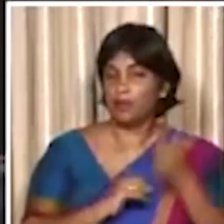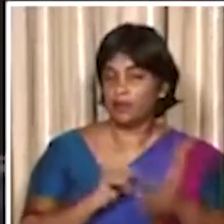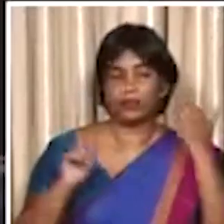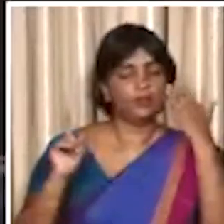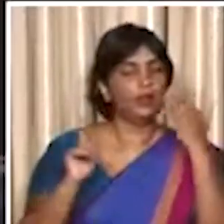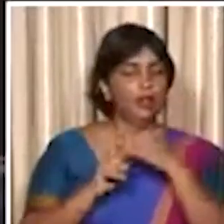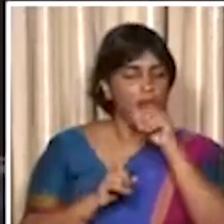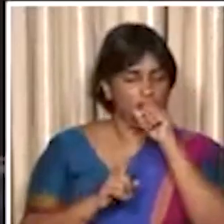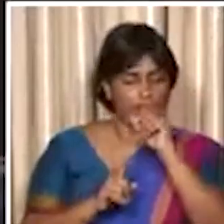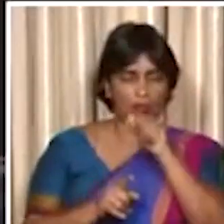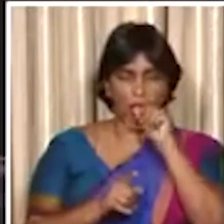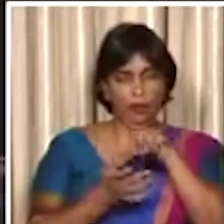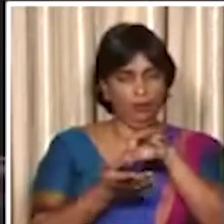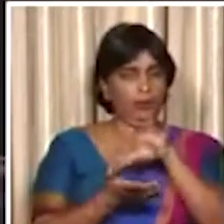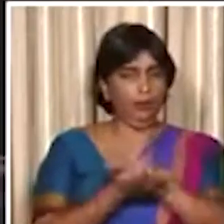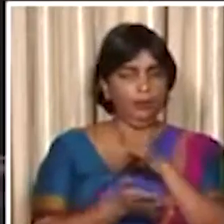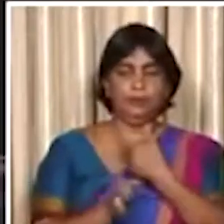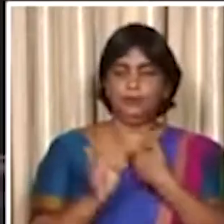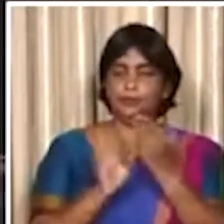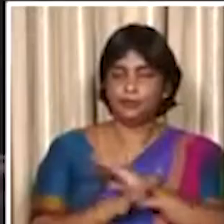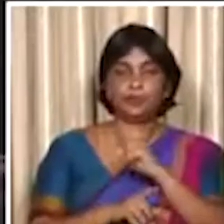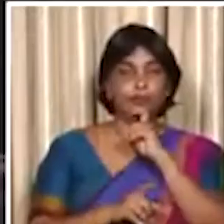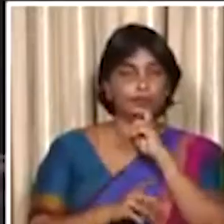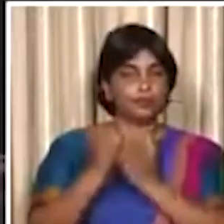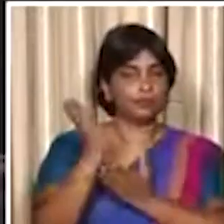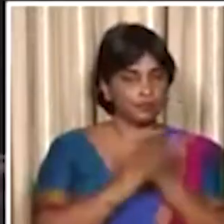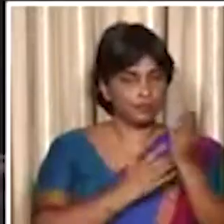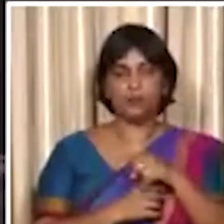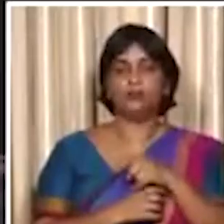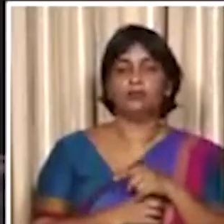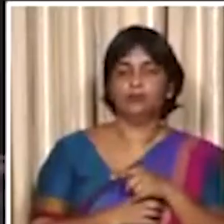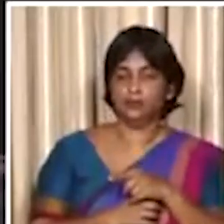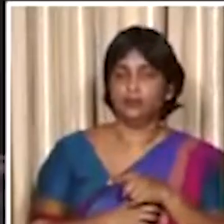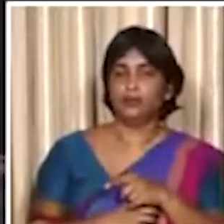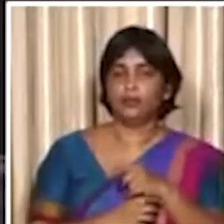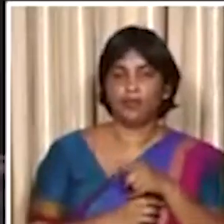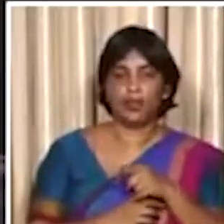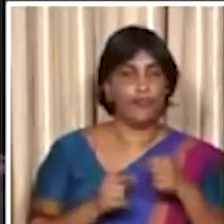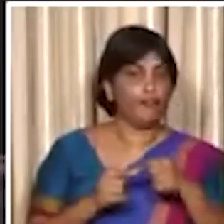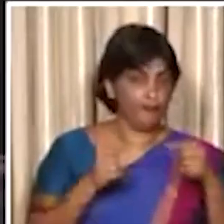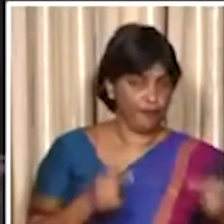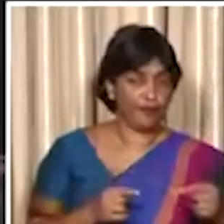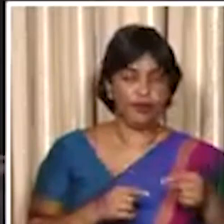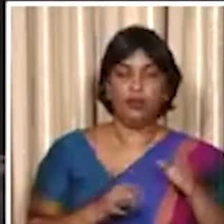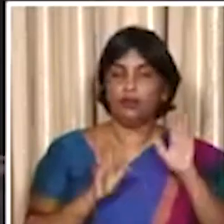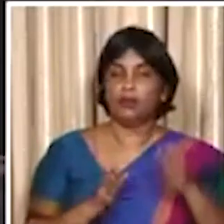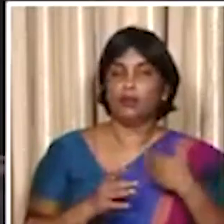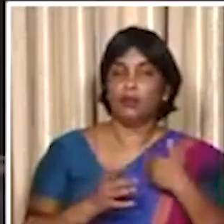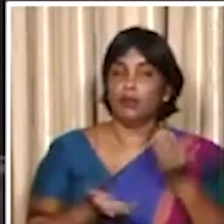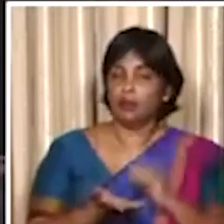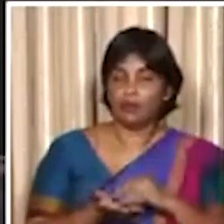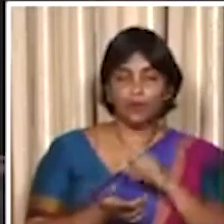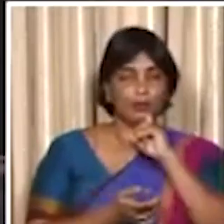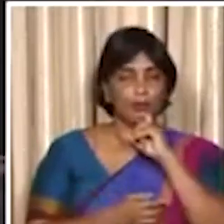බහකට ලක්පුුණු තීන්දුවක් මොකද මේට කලින් ඇපිල් කෝට් එකෙන් දුන්නේ මේ තීන්දුවට විරුද්ධ තීන්දුවක් එනිසා අපි